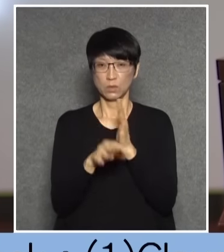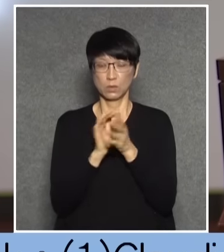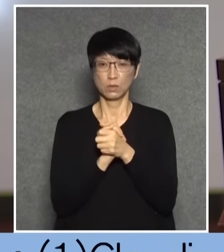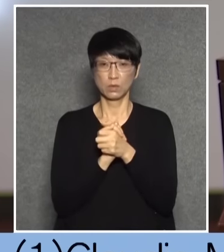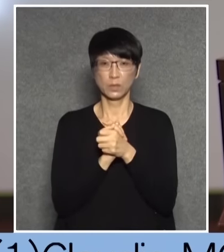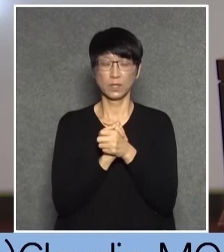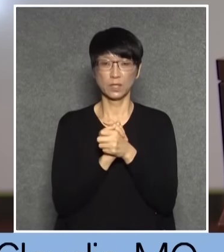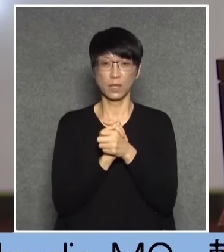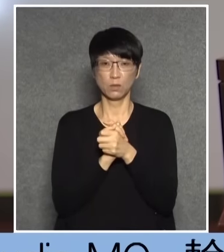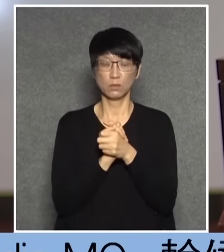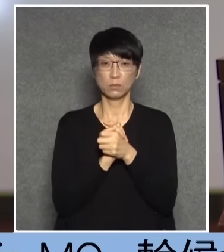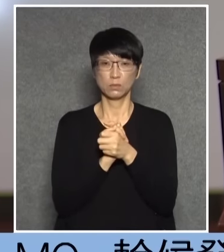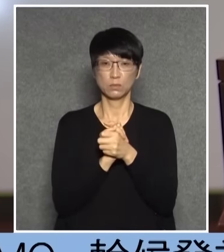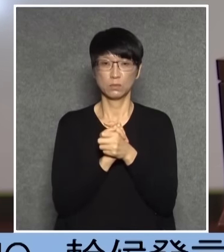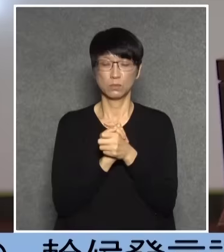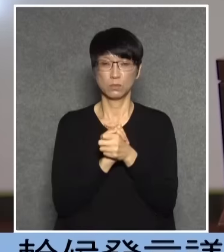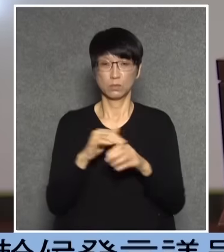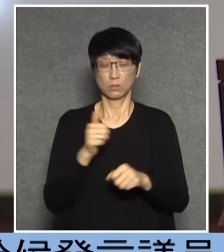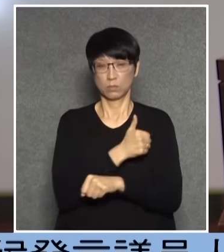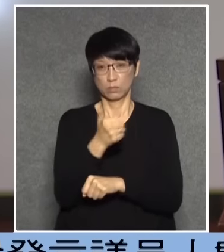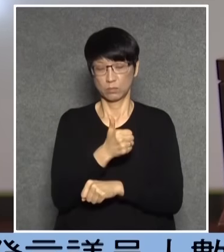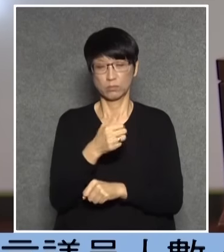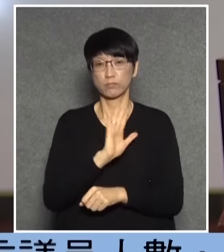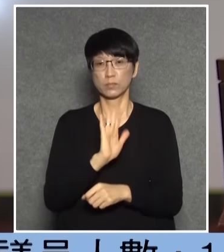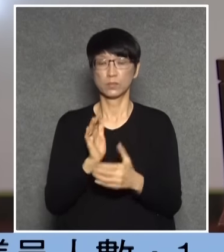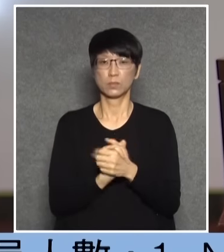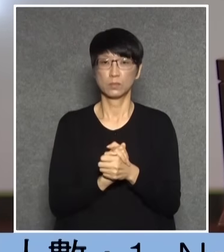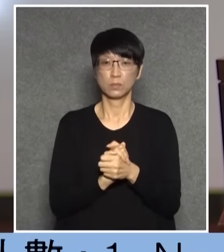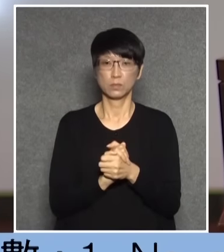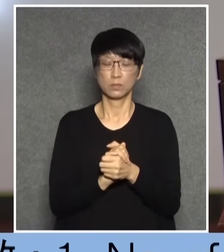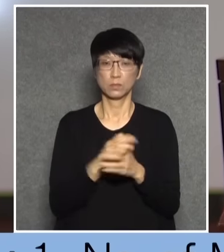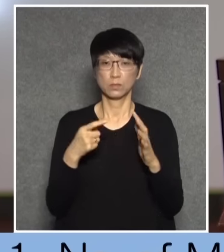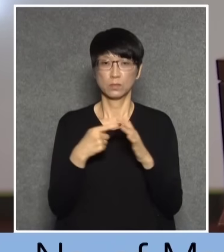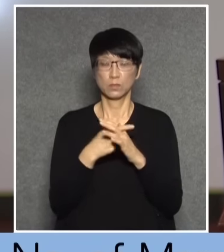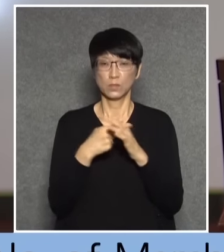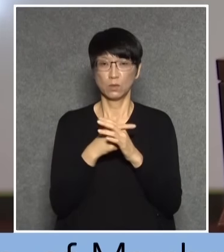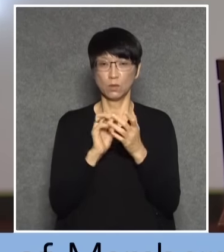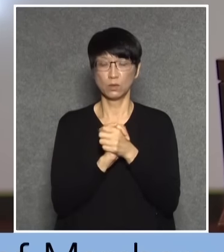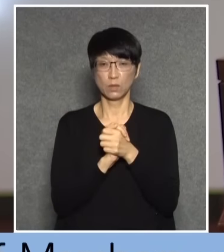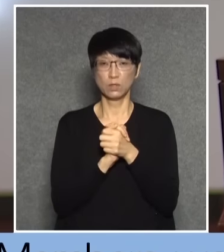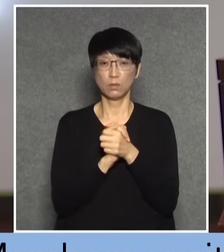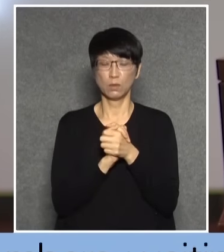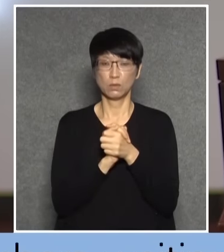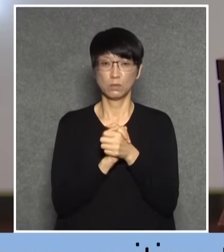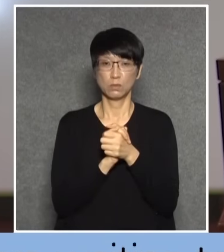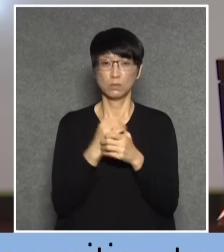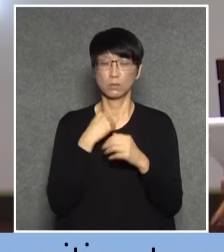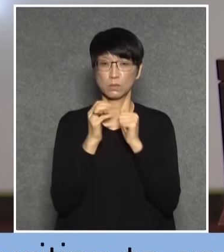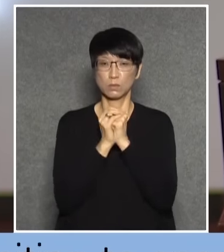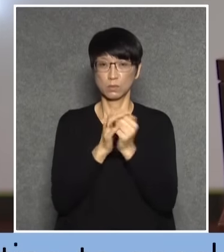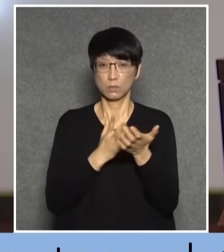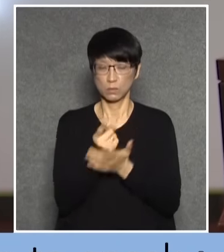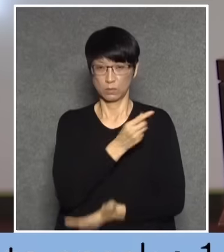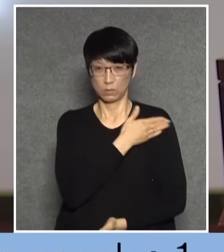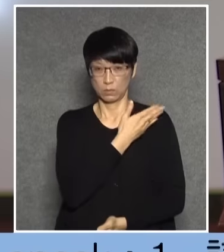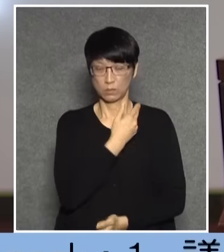咪？佢仲係唔係好完整嘅，係咪？所以特別是現在我們看到這些所謂要求專員進行審查的